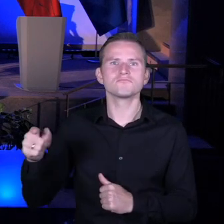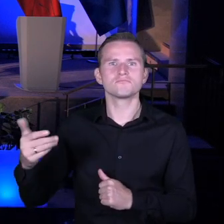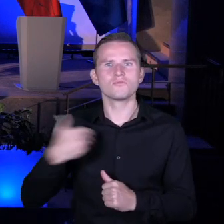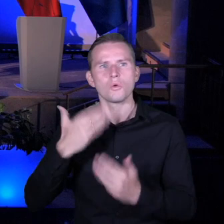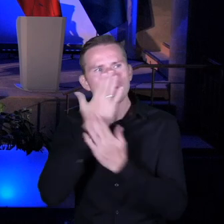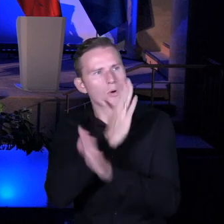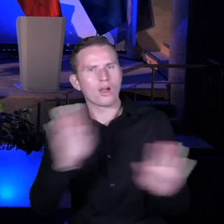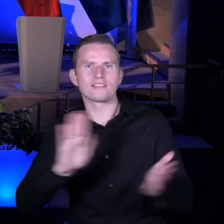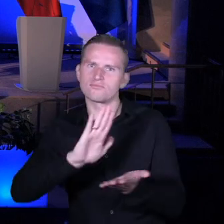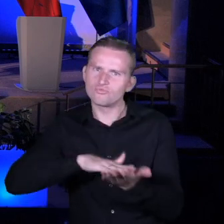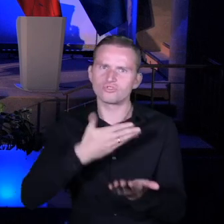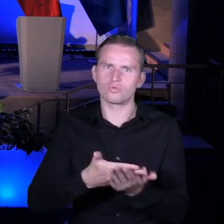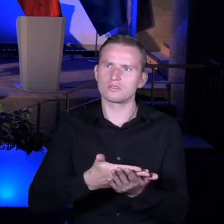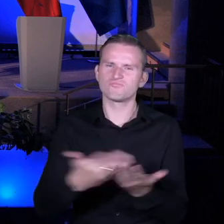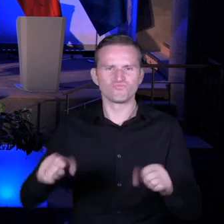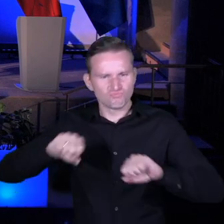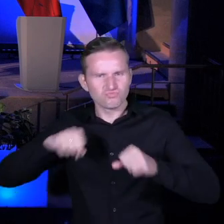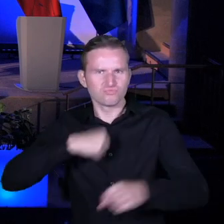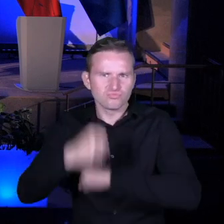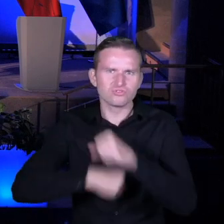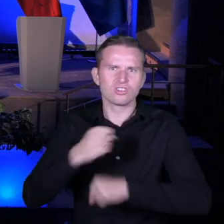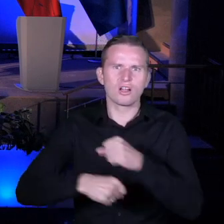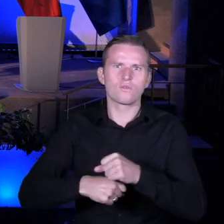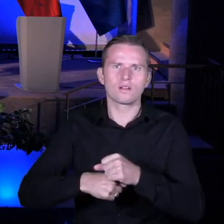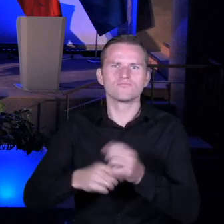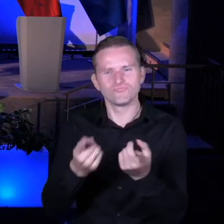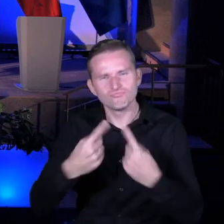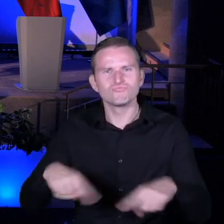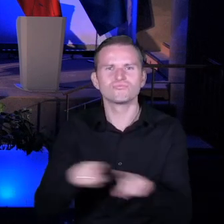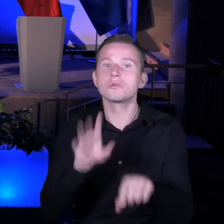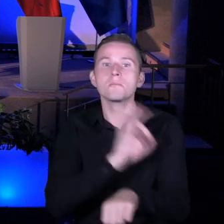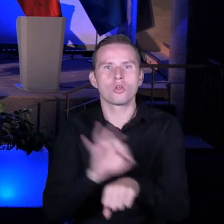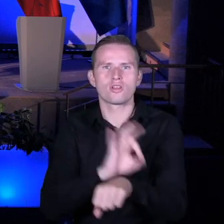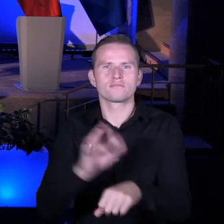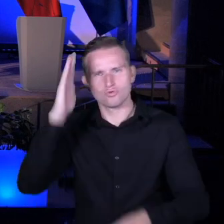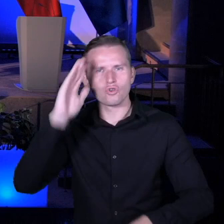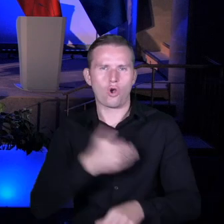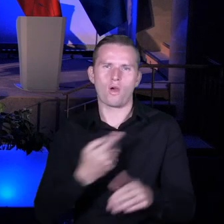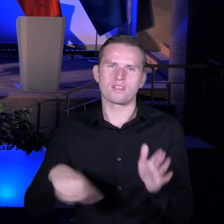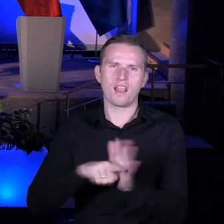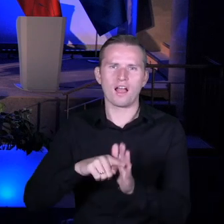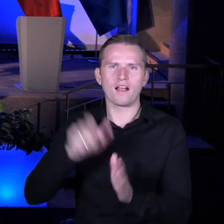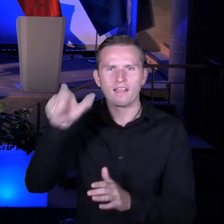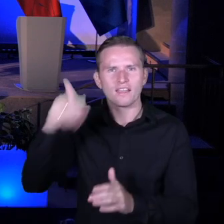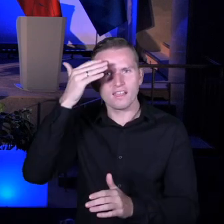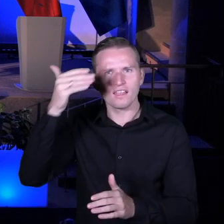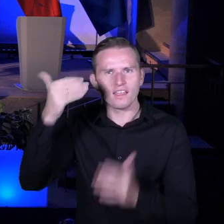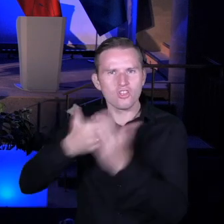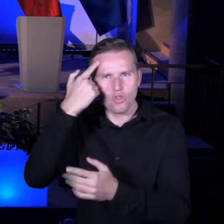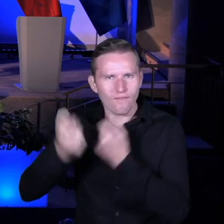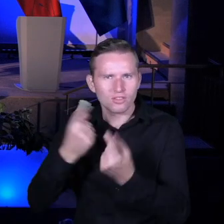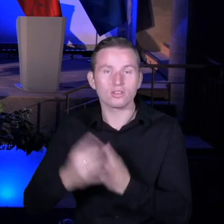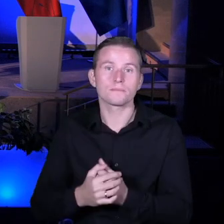w realizacji Szkoły dla Innowatora. Tak, i jest to postawa, którą bardzo, bardzo